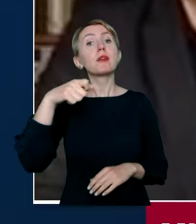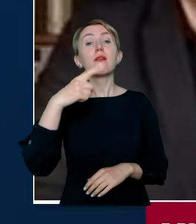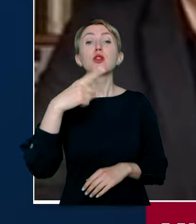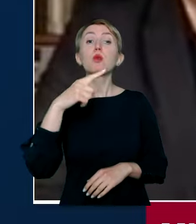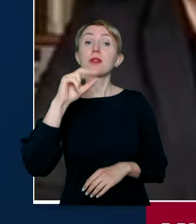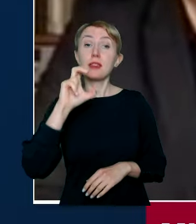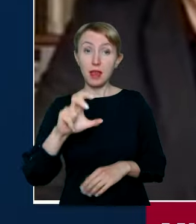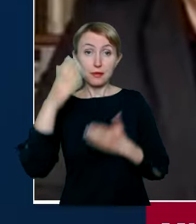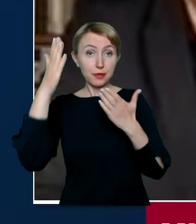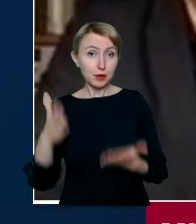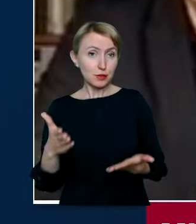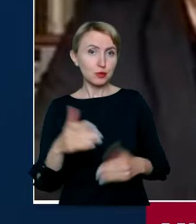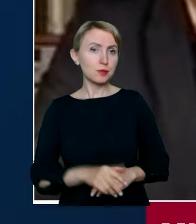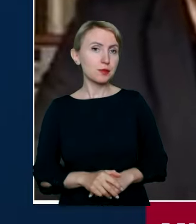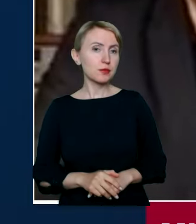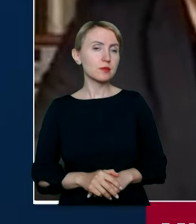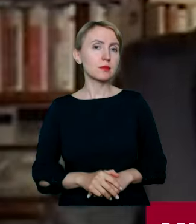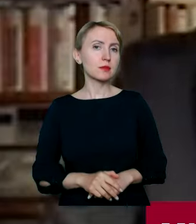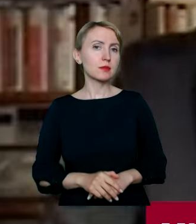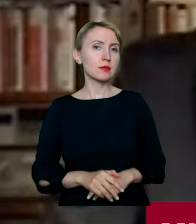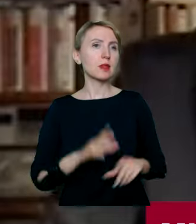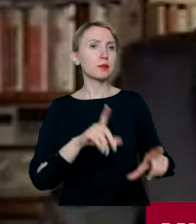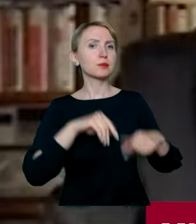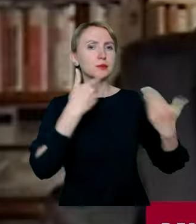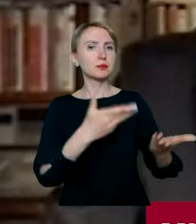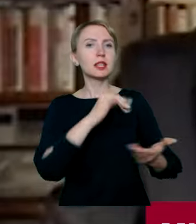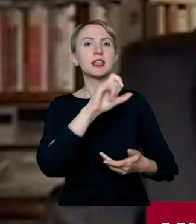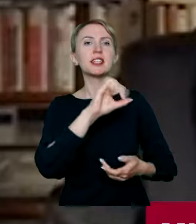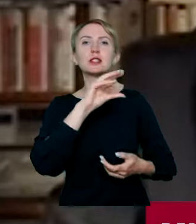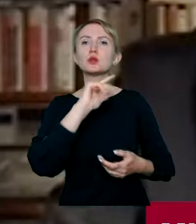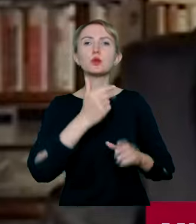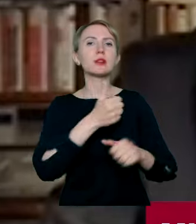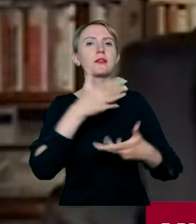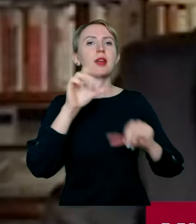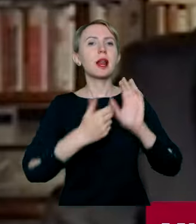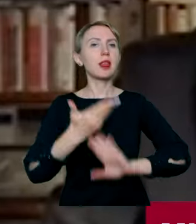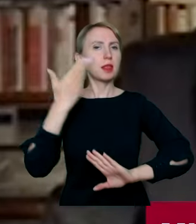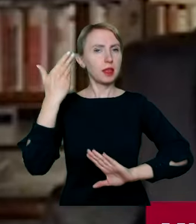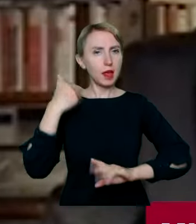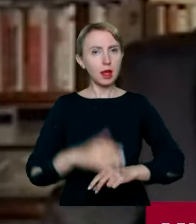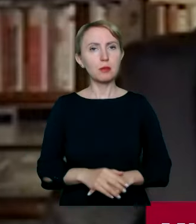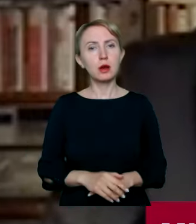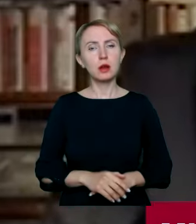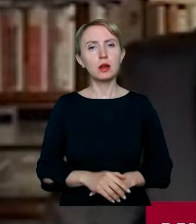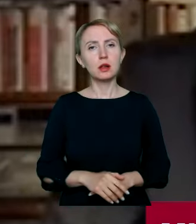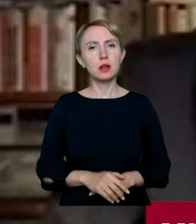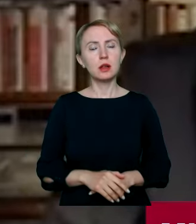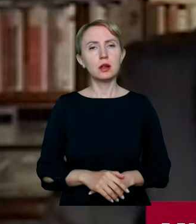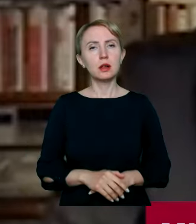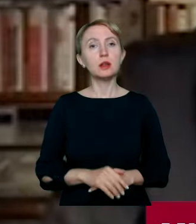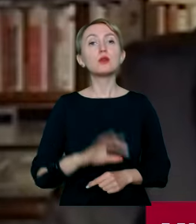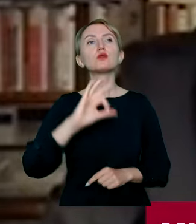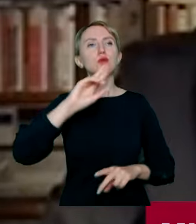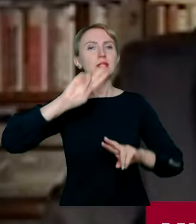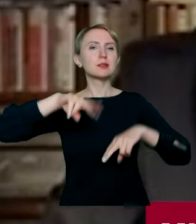który przecież namaścił Jacka Sutryka te wiele lat temu. To on po nim objął